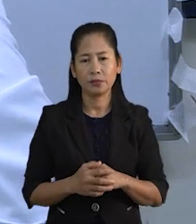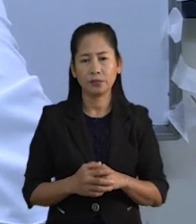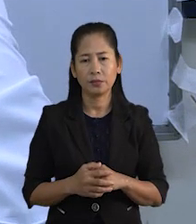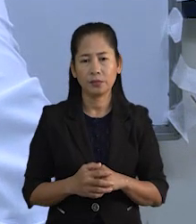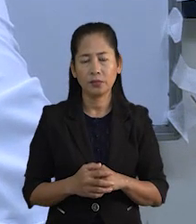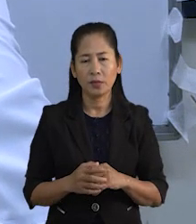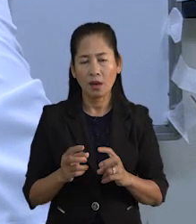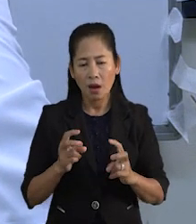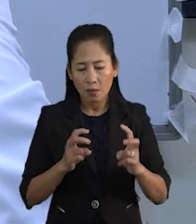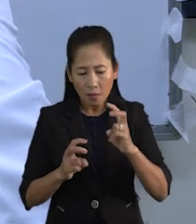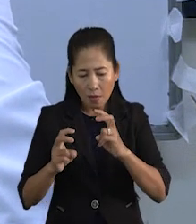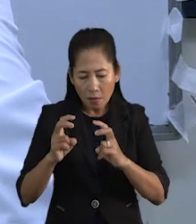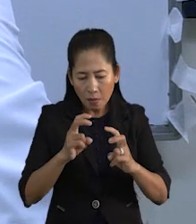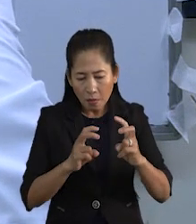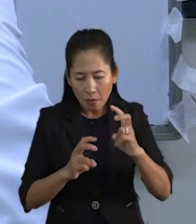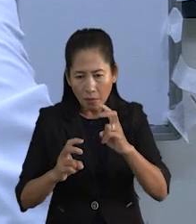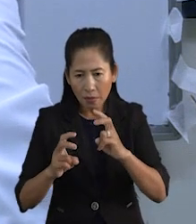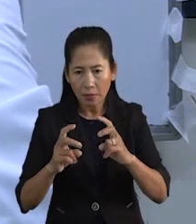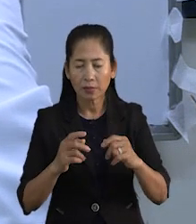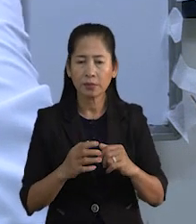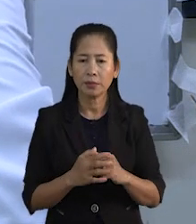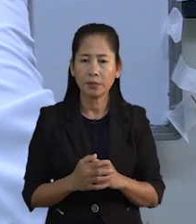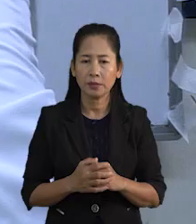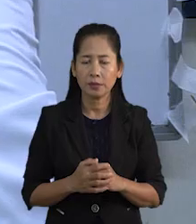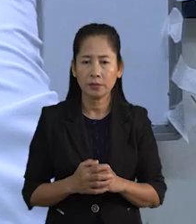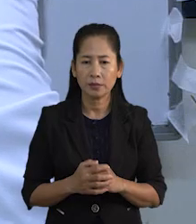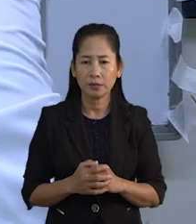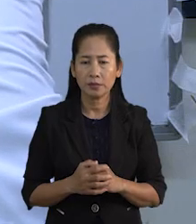នាំគ្នាឡើងមក